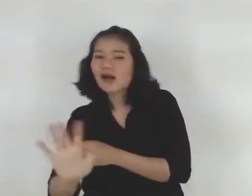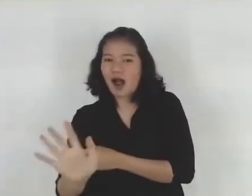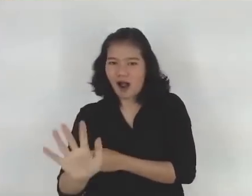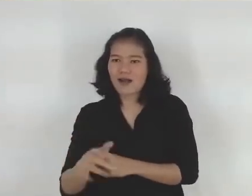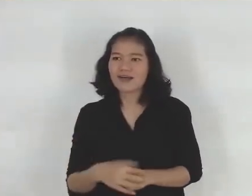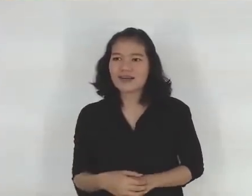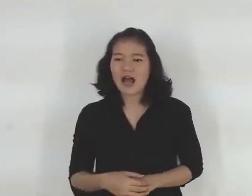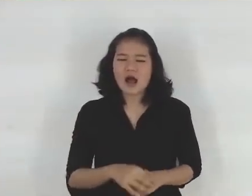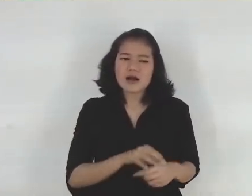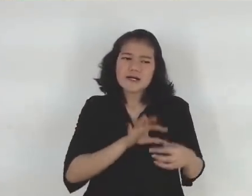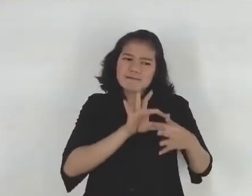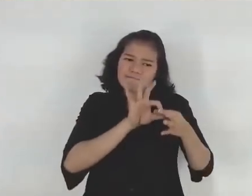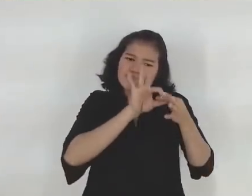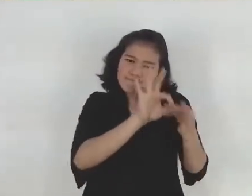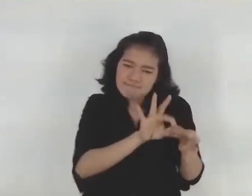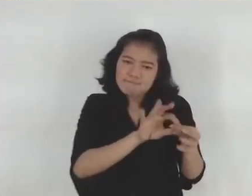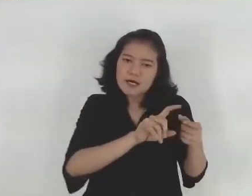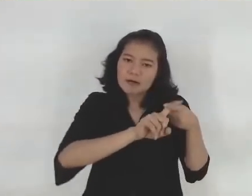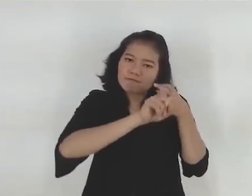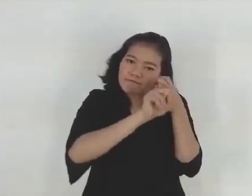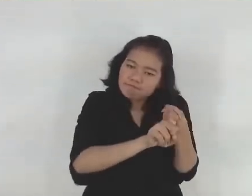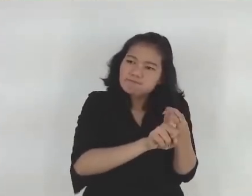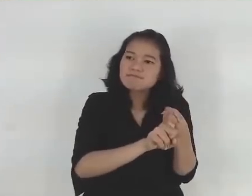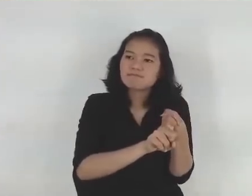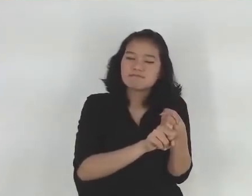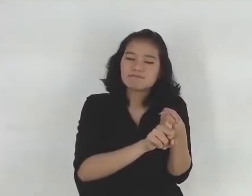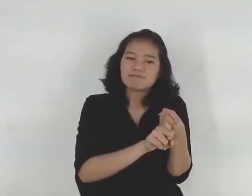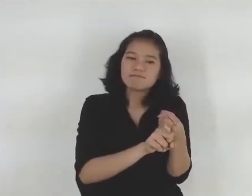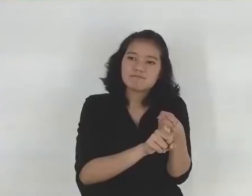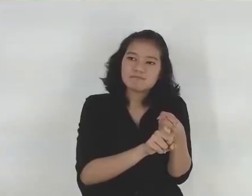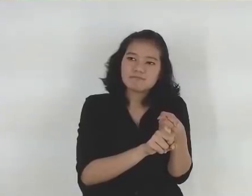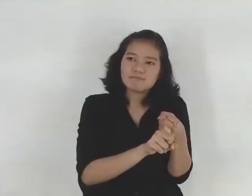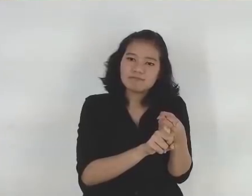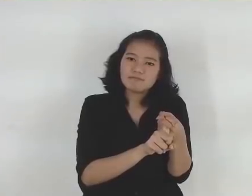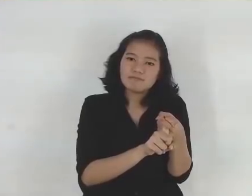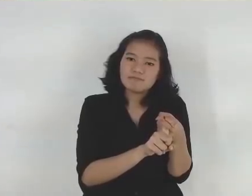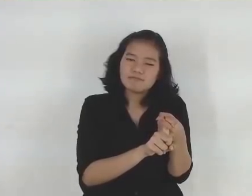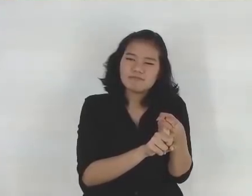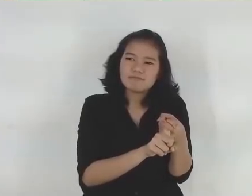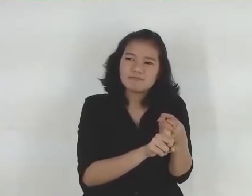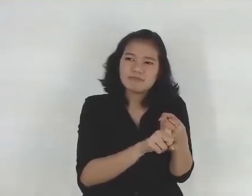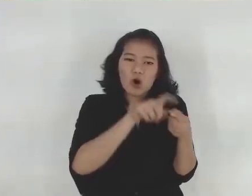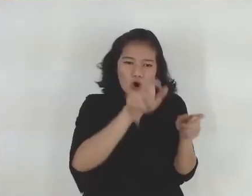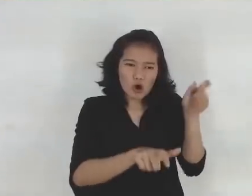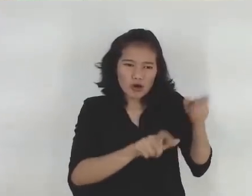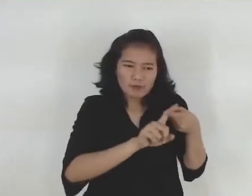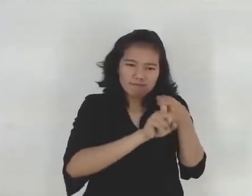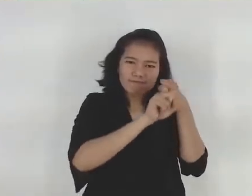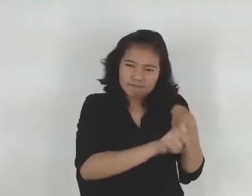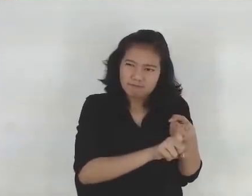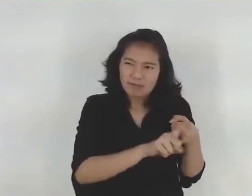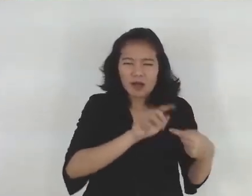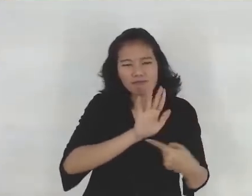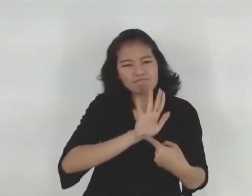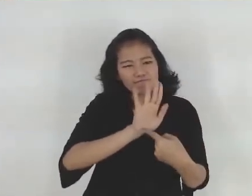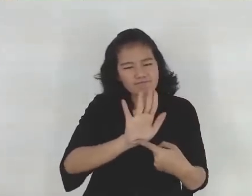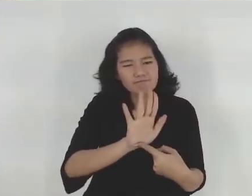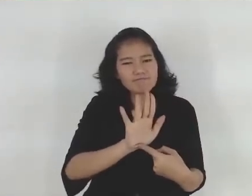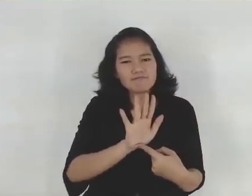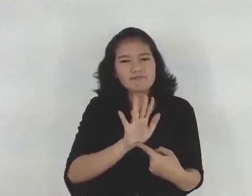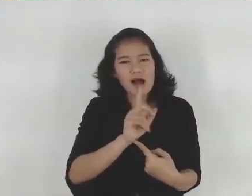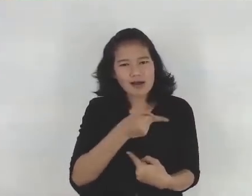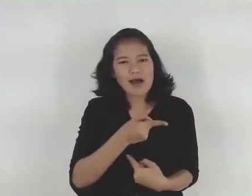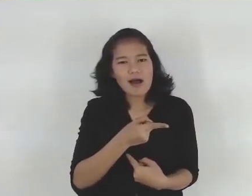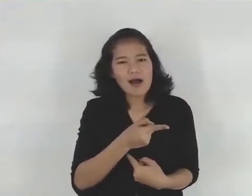hubungan yang erat dengan seseorang adalah hubungan yang nampak sekali